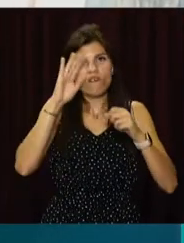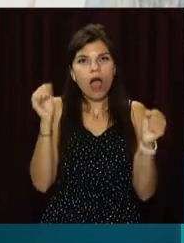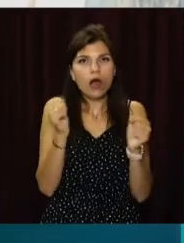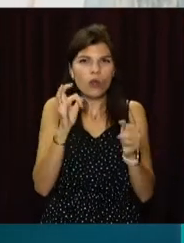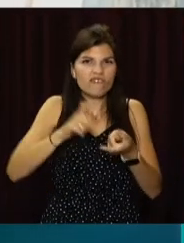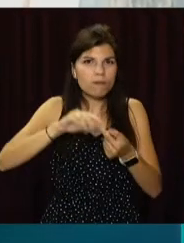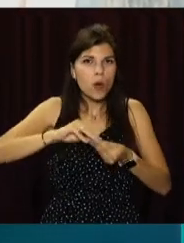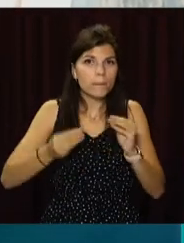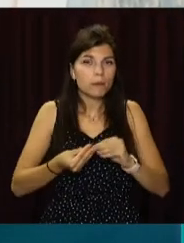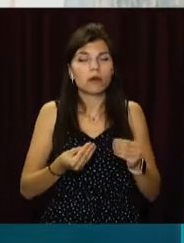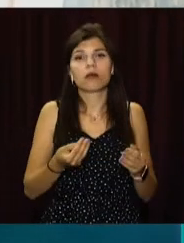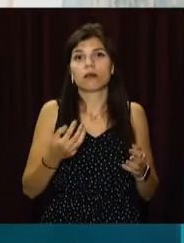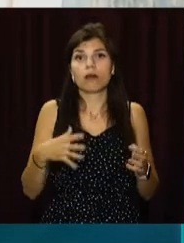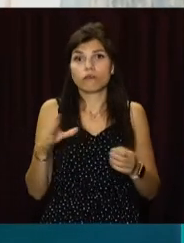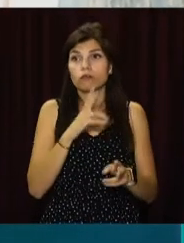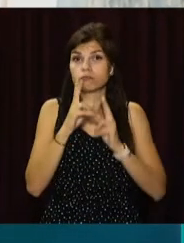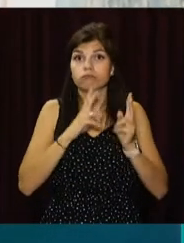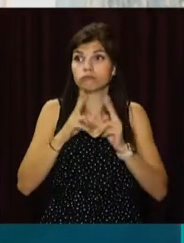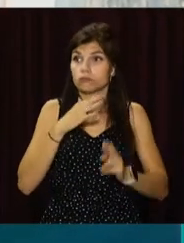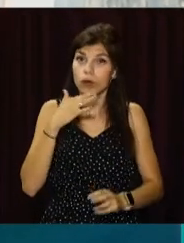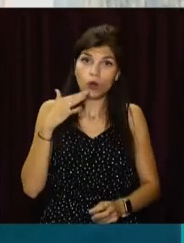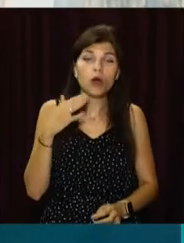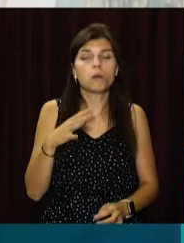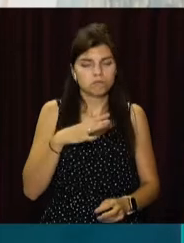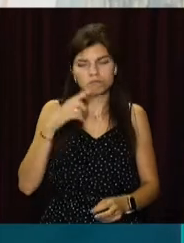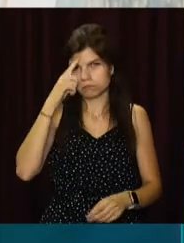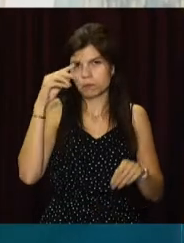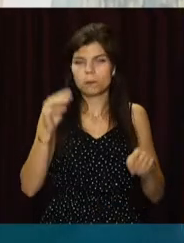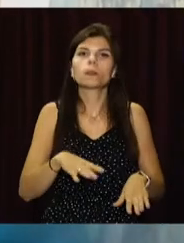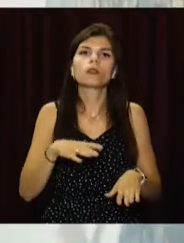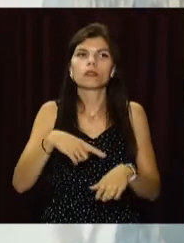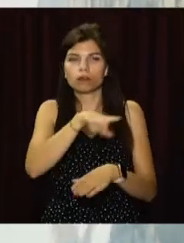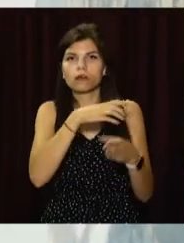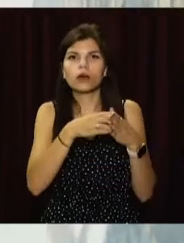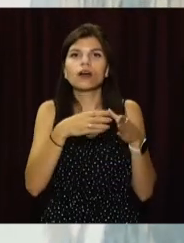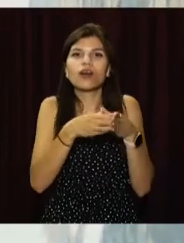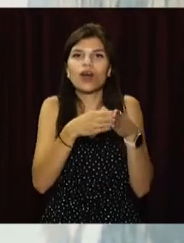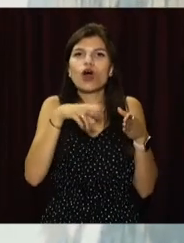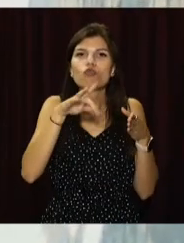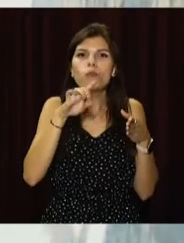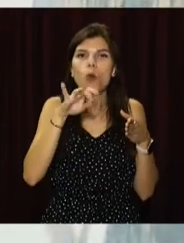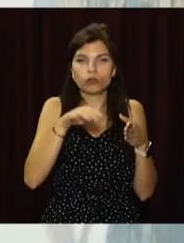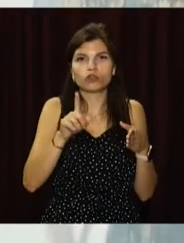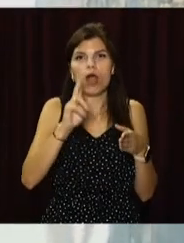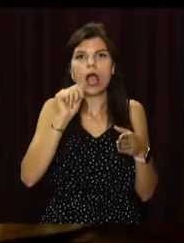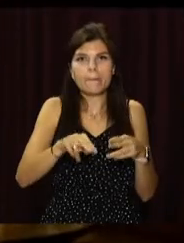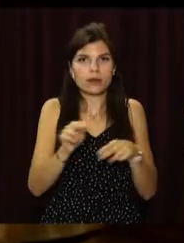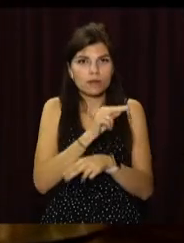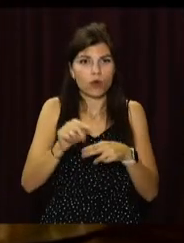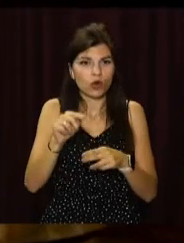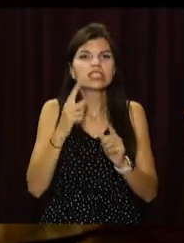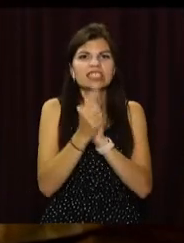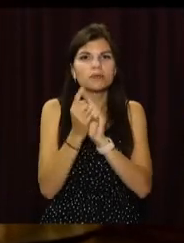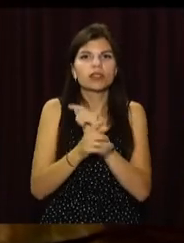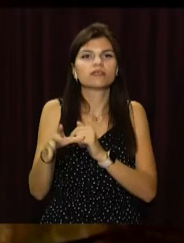водоснабженню. По всій цій масі заявок було прийнято рішення комунальним підприємством «Добробут» провести капітально-відновлювальний ремонт по заміні